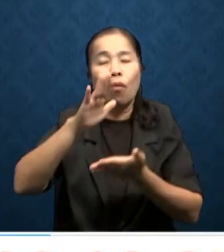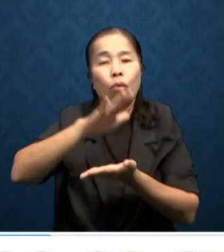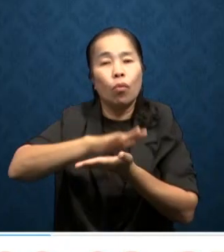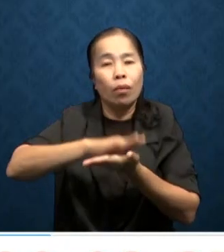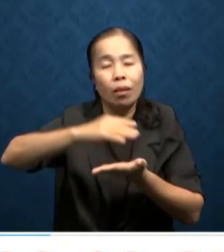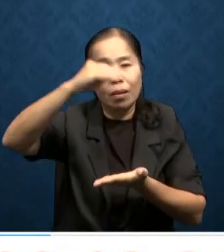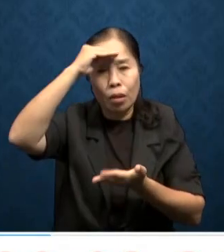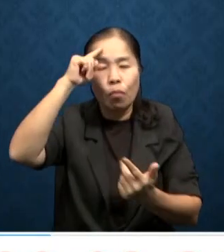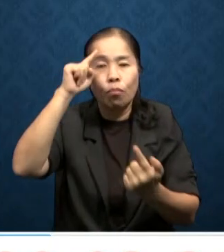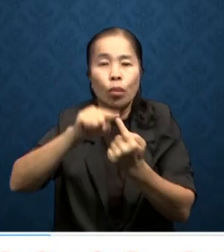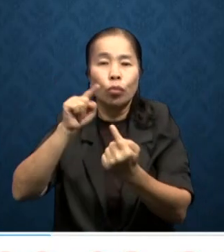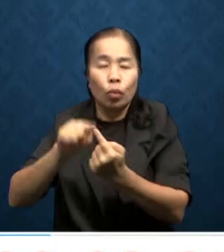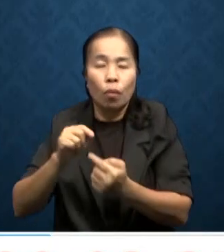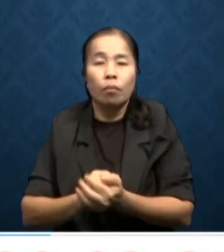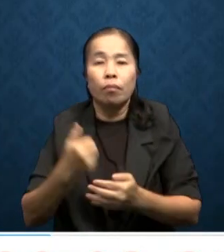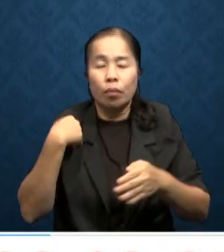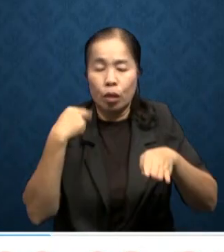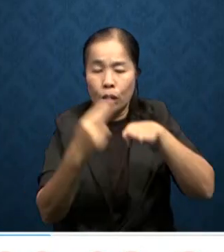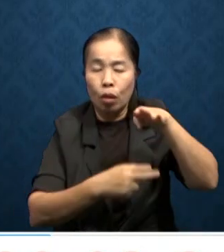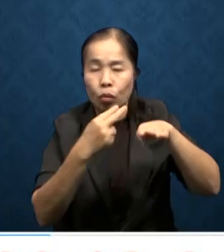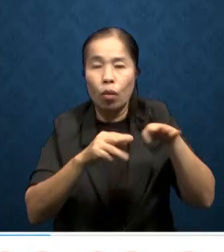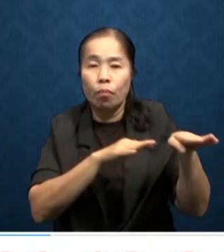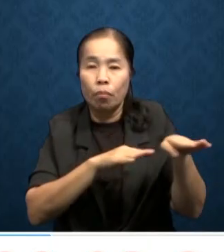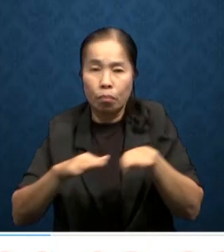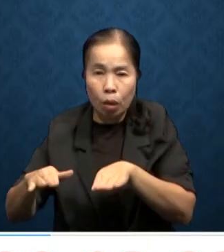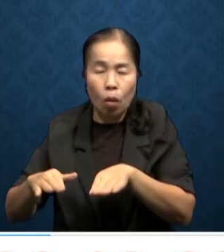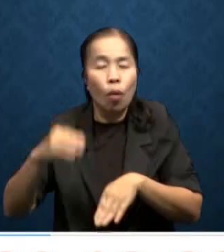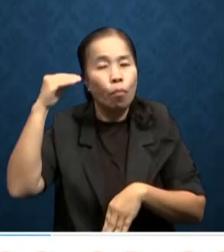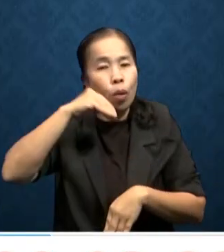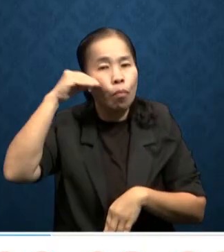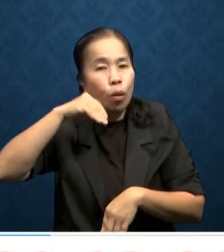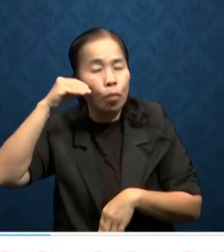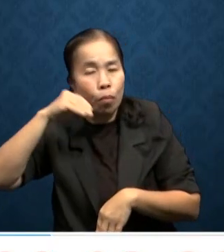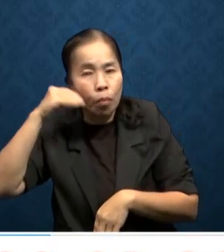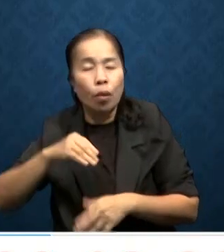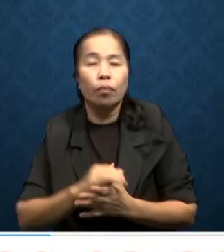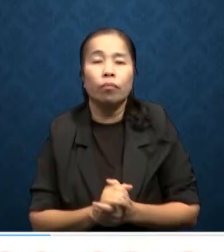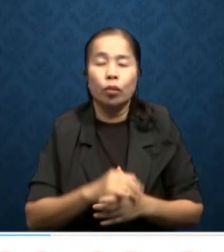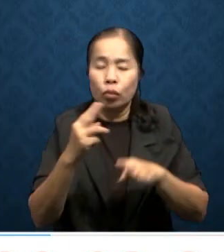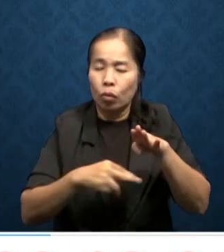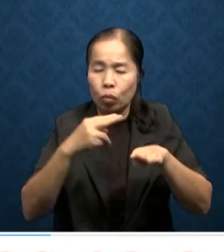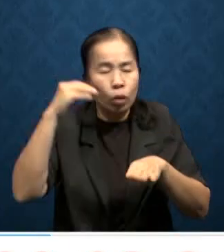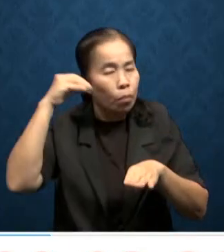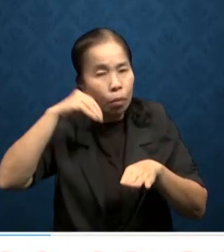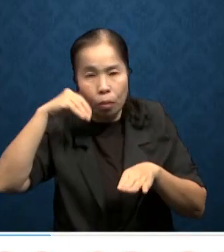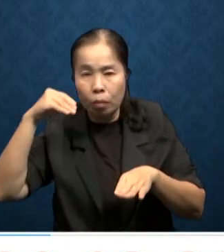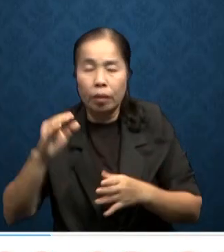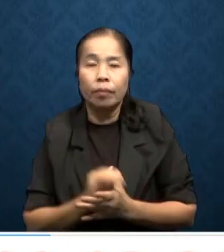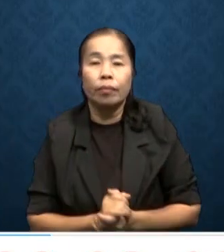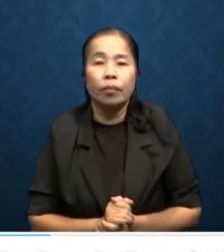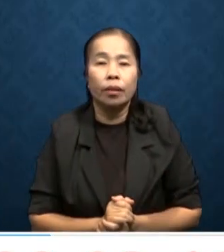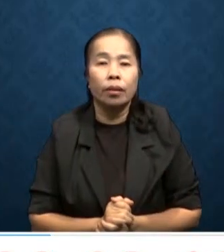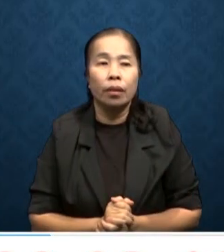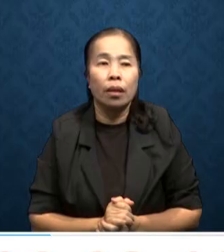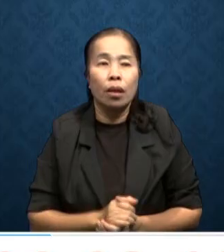นักเรียนมีการตรวจสภาพความพร้อมของรถอย่างสม่ำเสมอและบ่อยบ่อยครั้งมากๆนะฮะโดยเฉพาะมาก